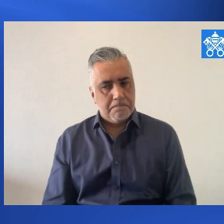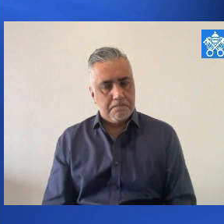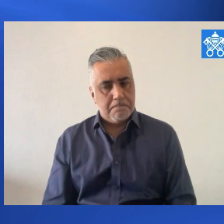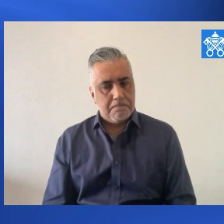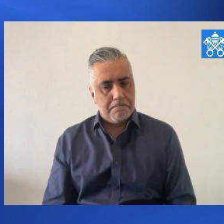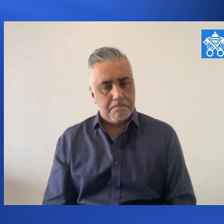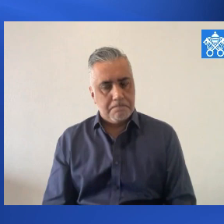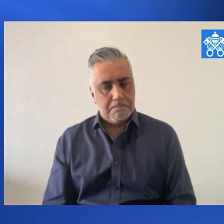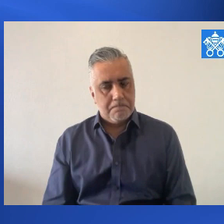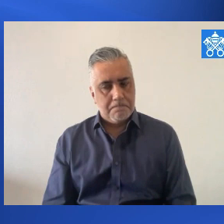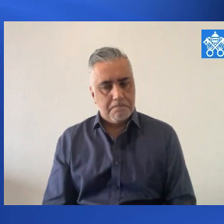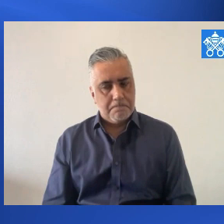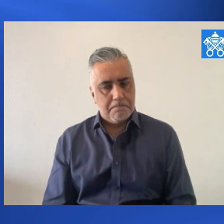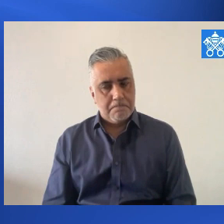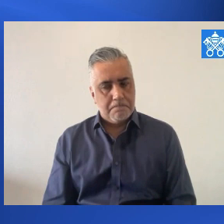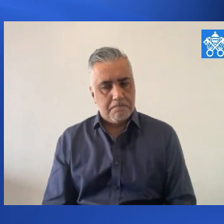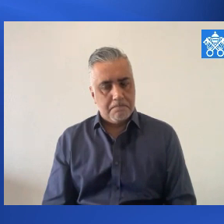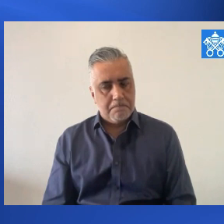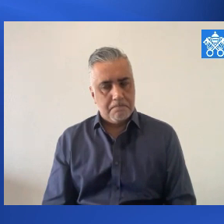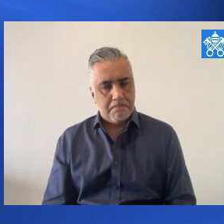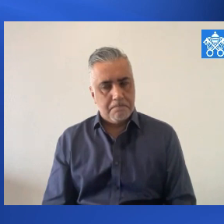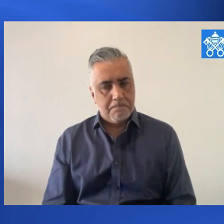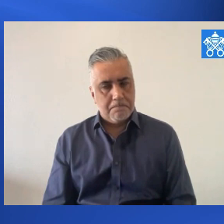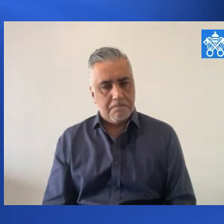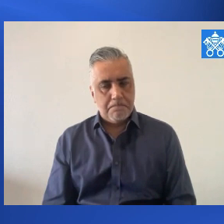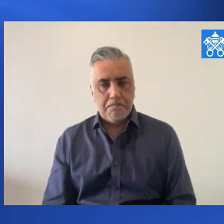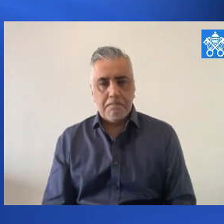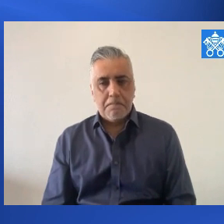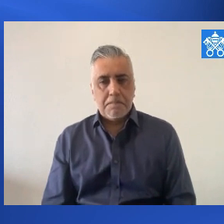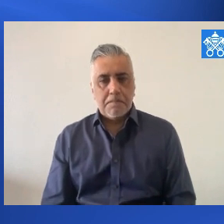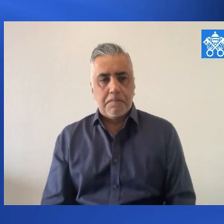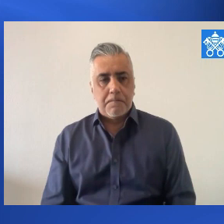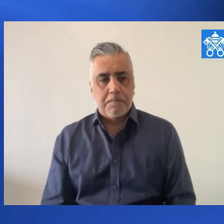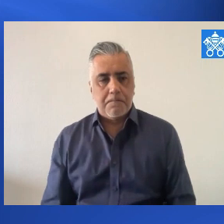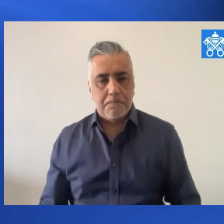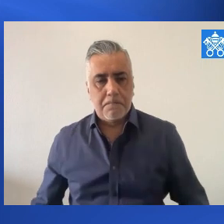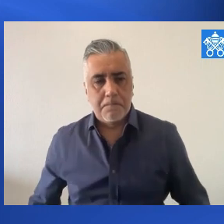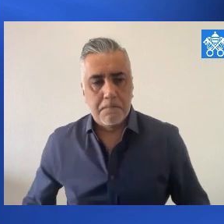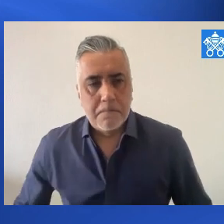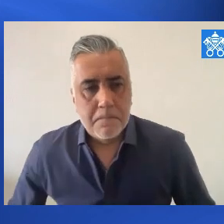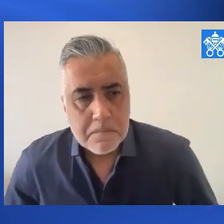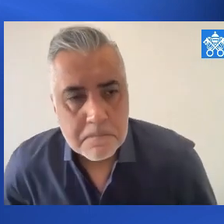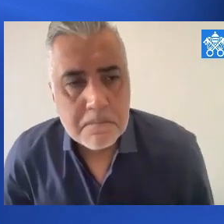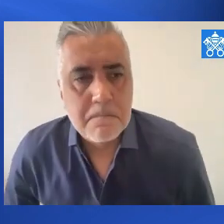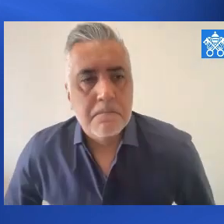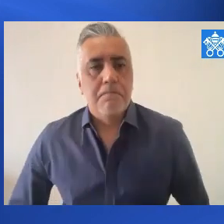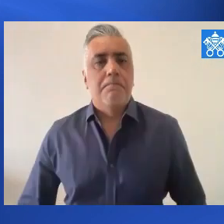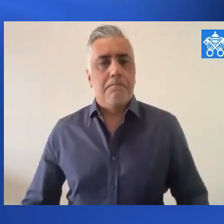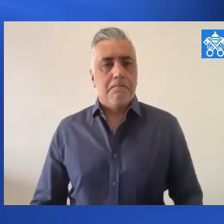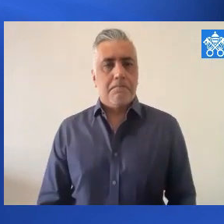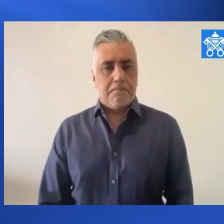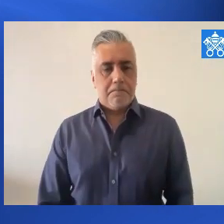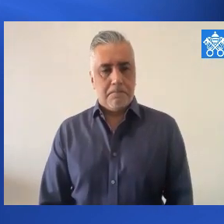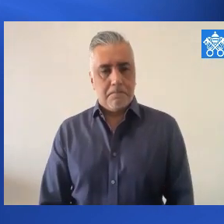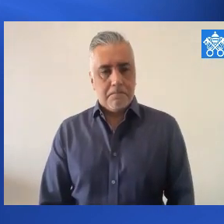Signore. Siate ricolmi dello Spirito, intrattenendovi fra voi con salmi, inni, canti